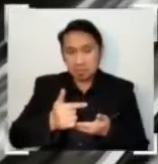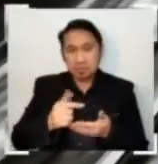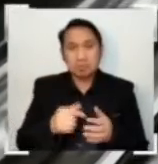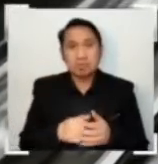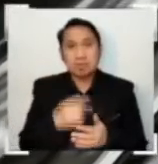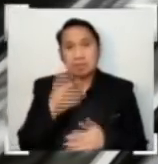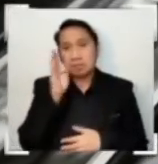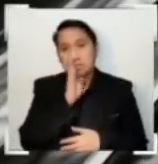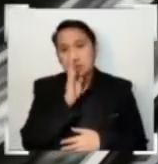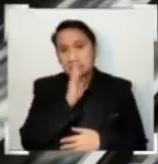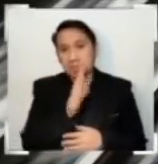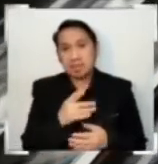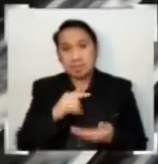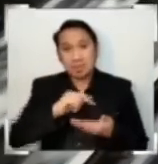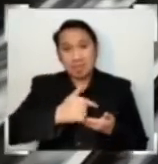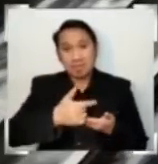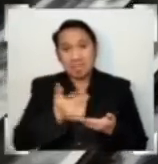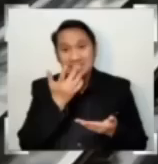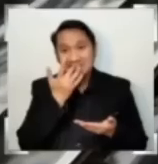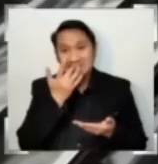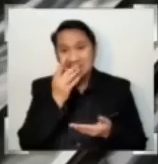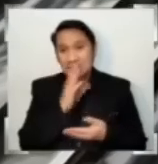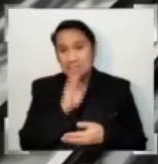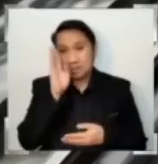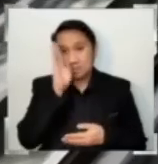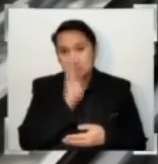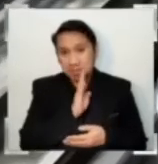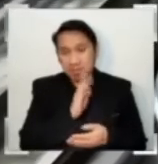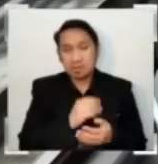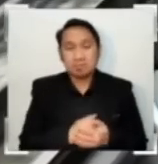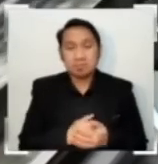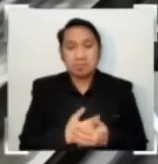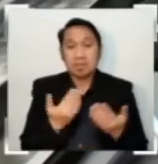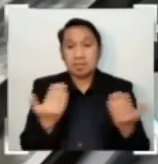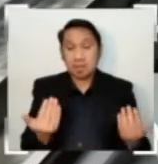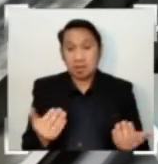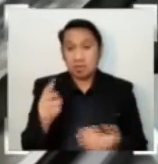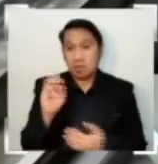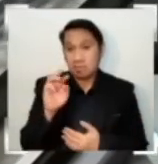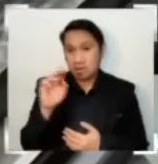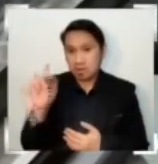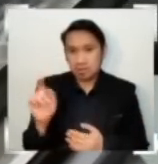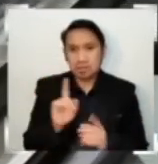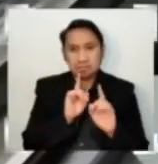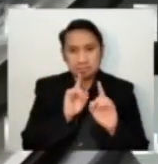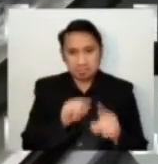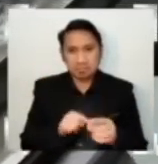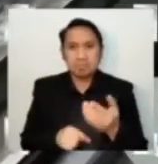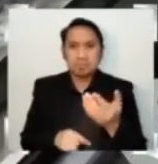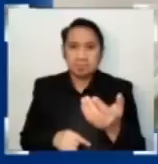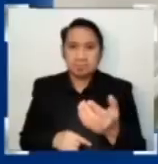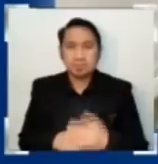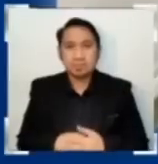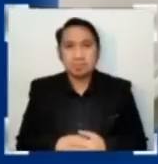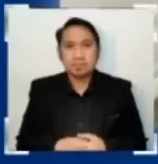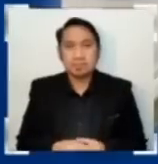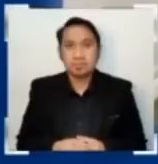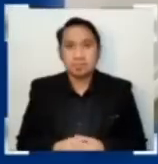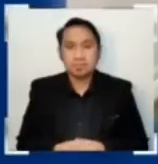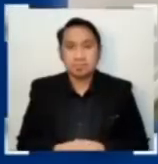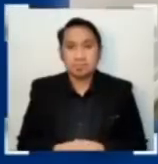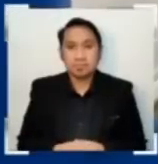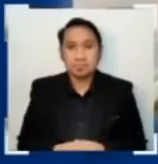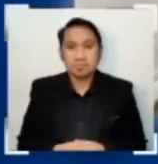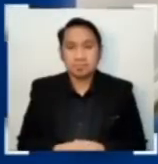Nagkabasag-basag ang screen ng laptop at nabali pa. Ang tugon ng pamunuan ng MRT, ating saksihan.